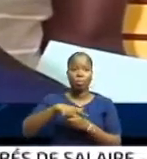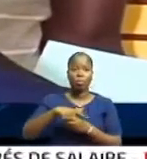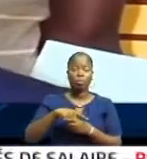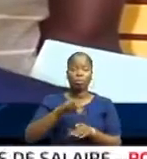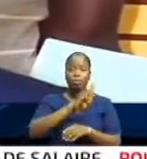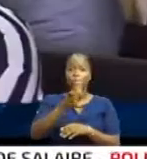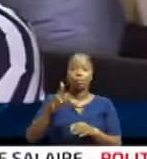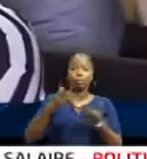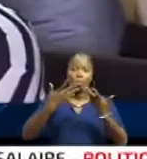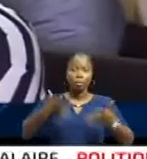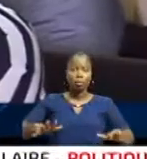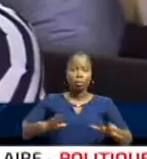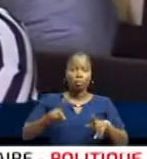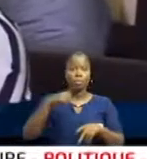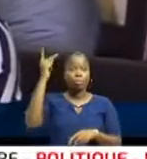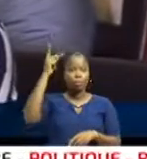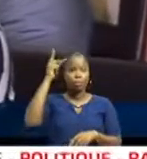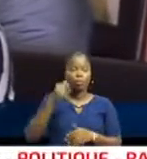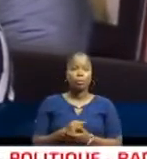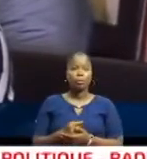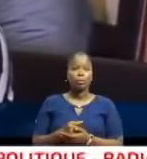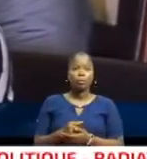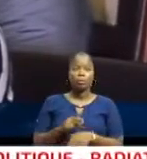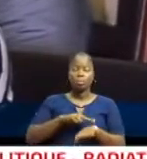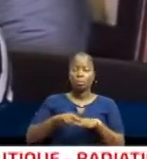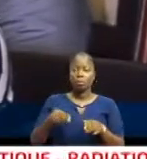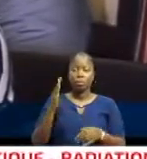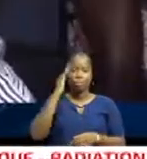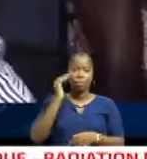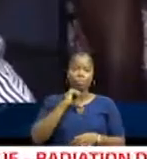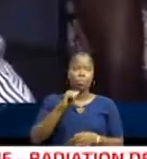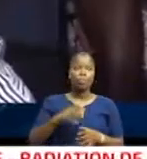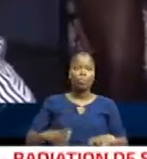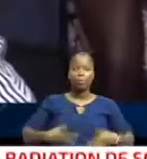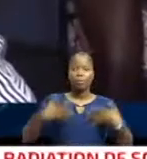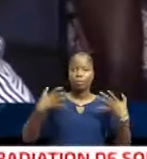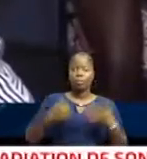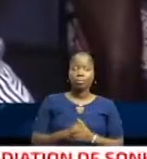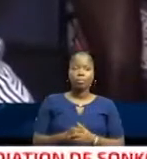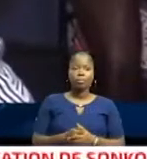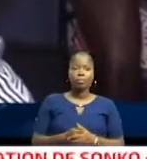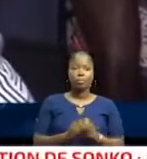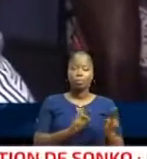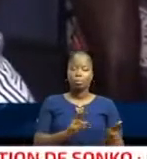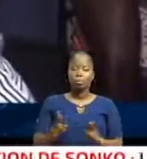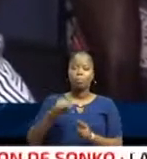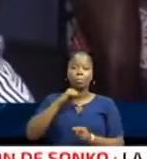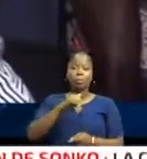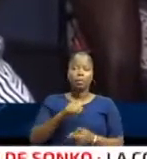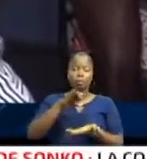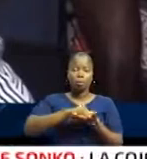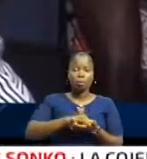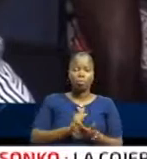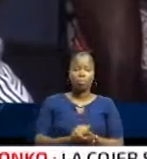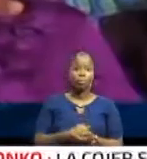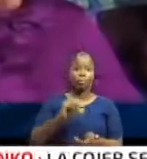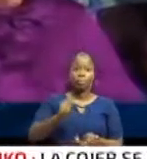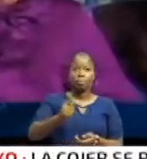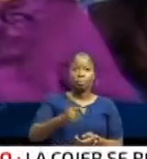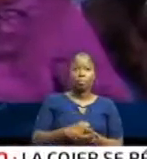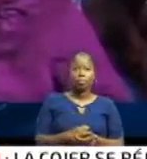politique dont nul n'ignore les conséquences fâcheuses et réparables cela témoigne l'attitude